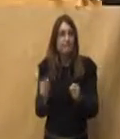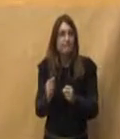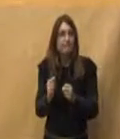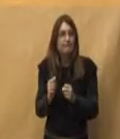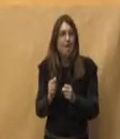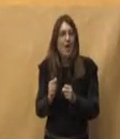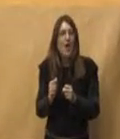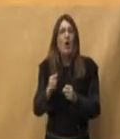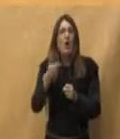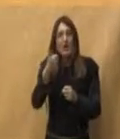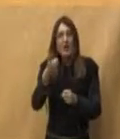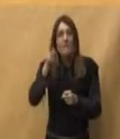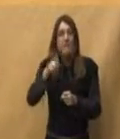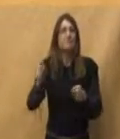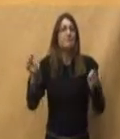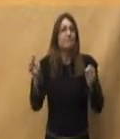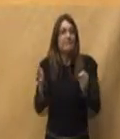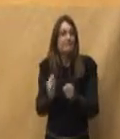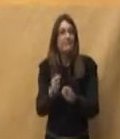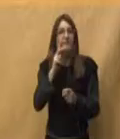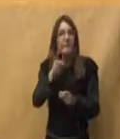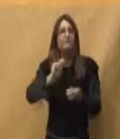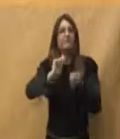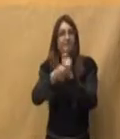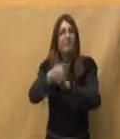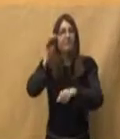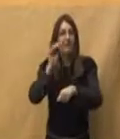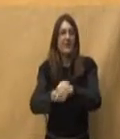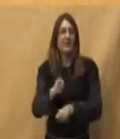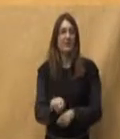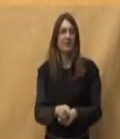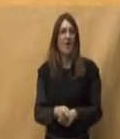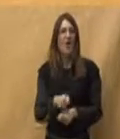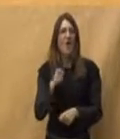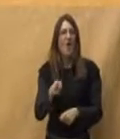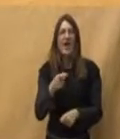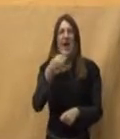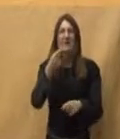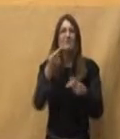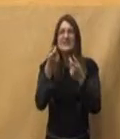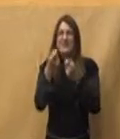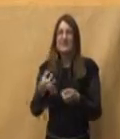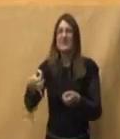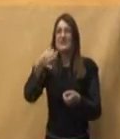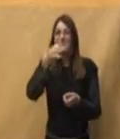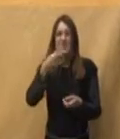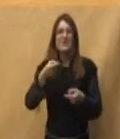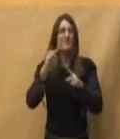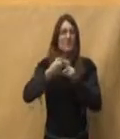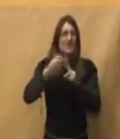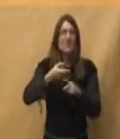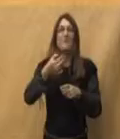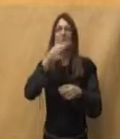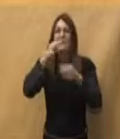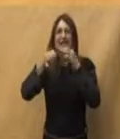pravo gubljenje kilograma, ali se već pokazale su promjene na njegovoj težini. Znači, strašne su te grickalice koje vi zovete grickalice